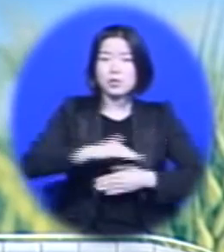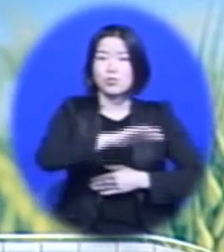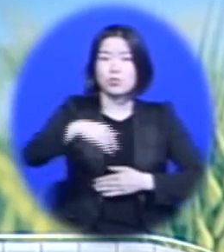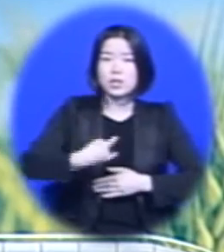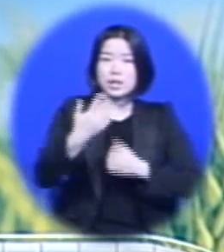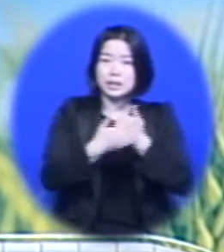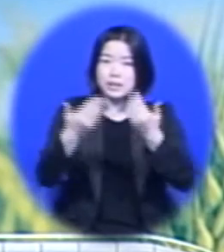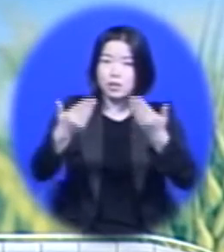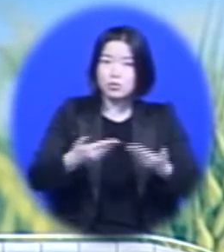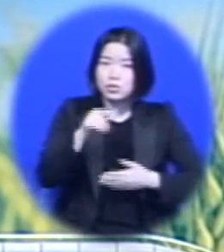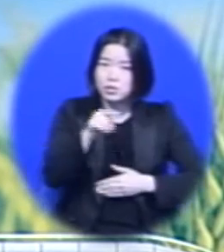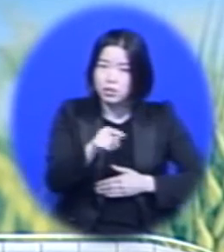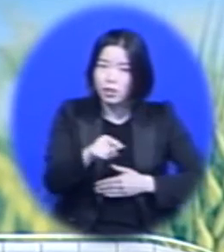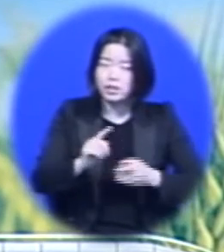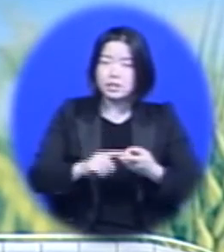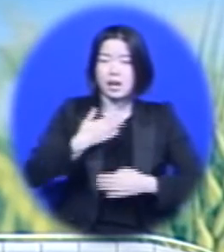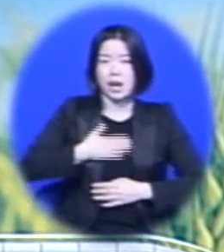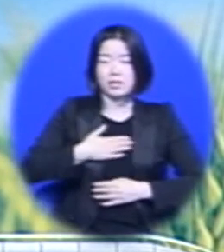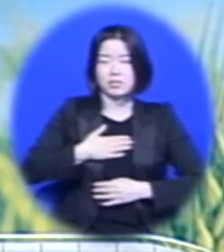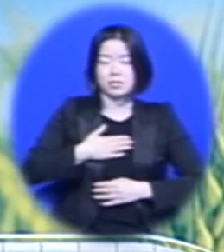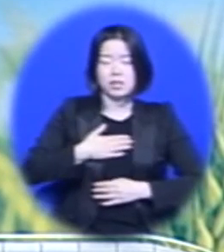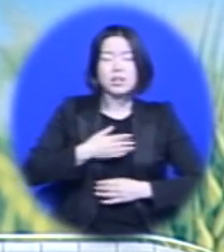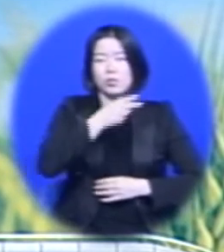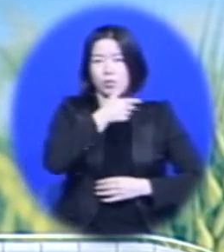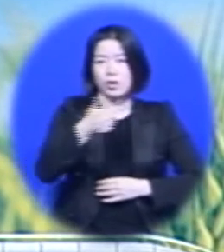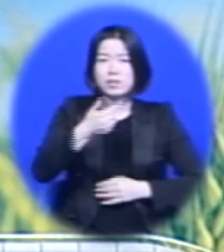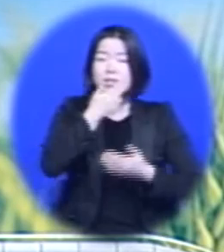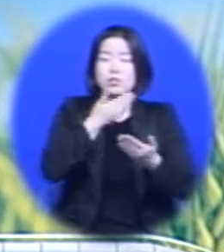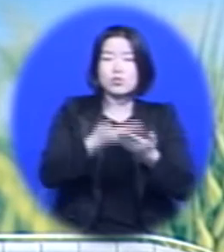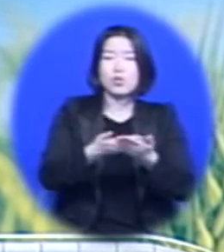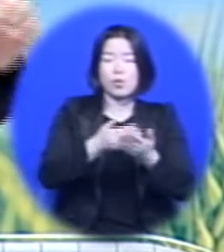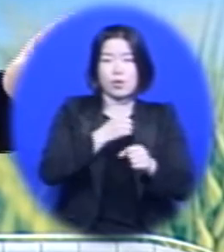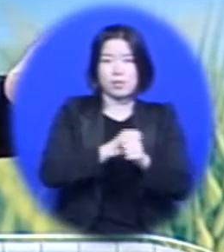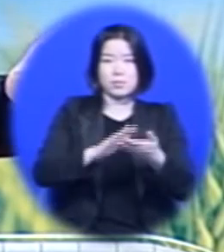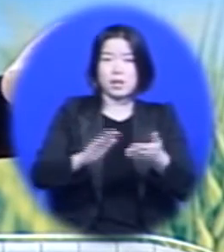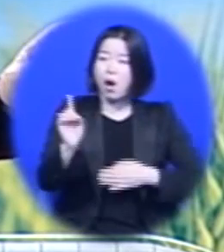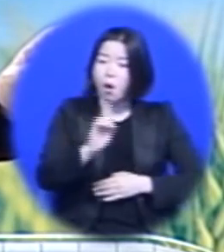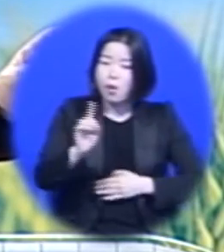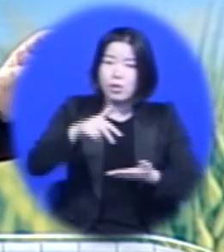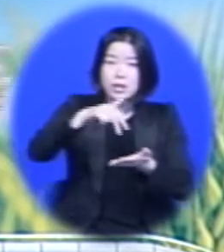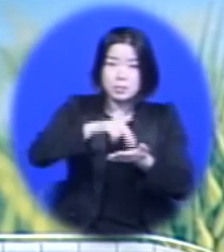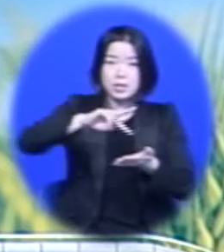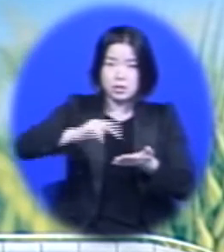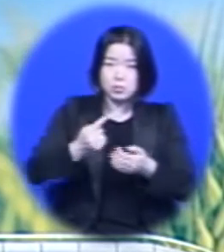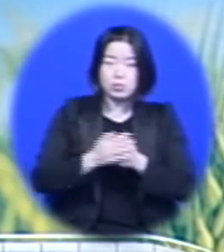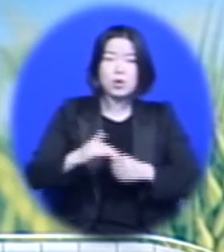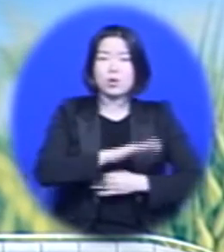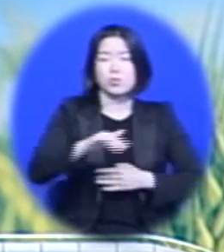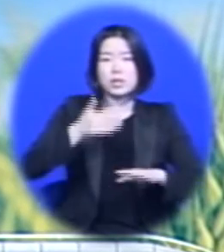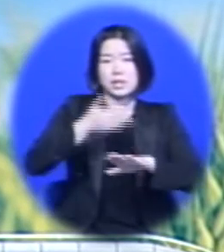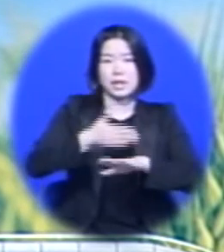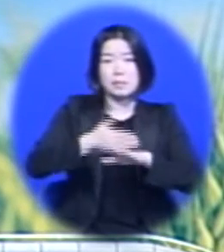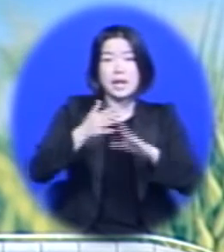은혜로 주시는 것들을 아는 것은 굉장히 중요합니다. 그러면 어떤 형편에서도 우리는 감사하는